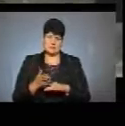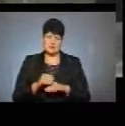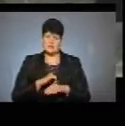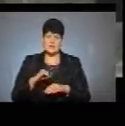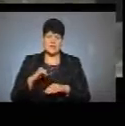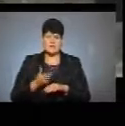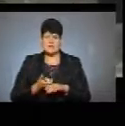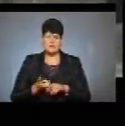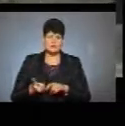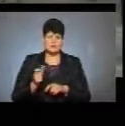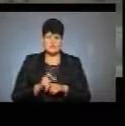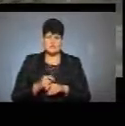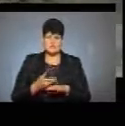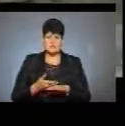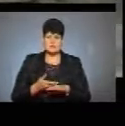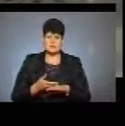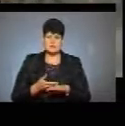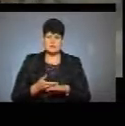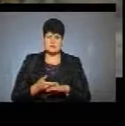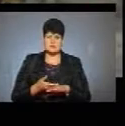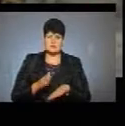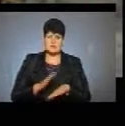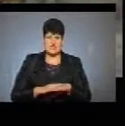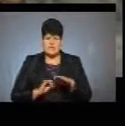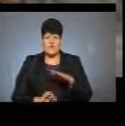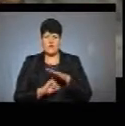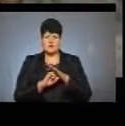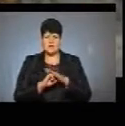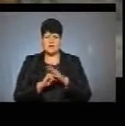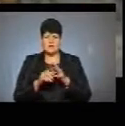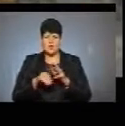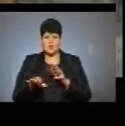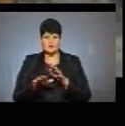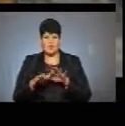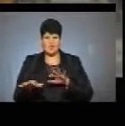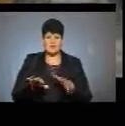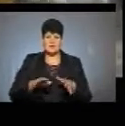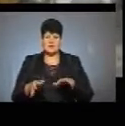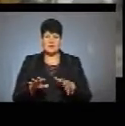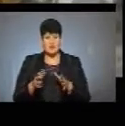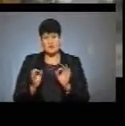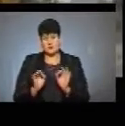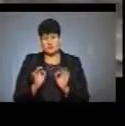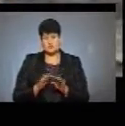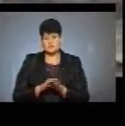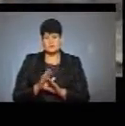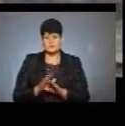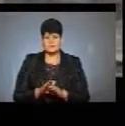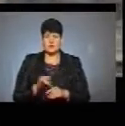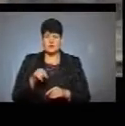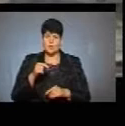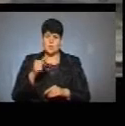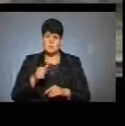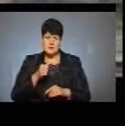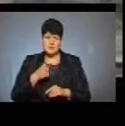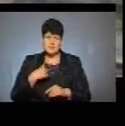Найскладніше, напевно, були фундаменти, грунти досить нестійкі, але що справилися. Цього місяця,